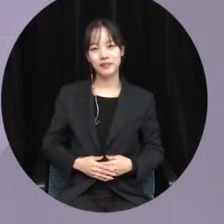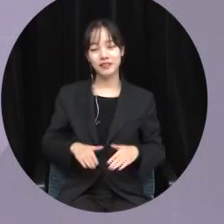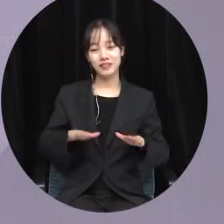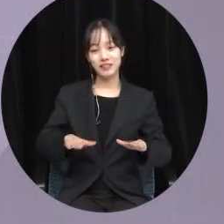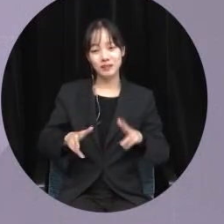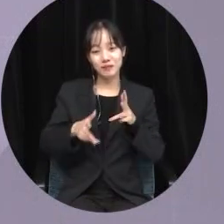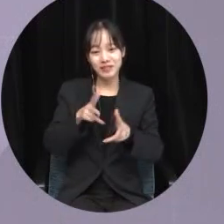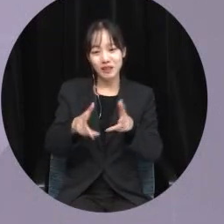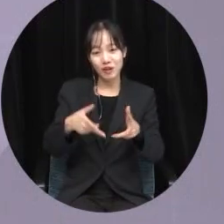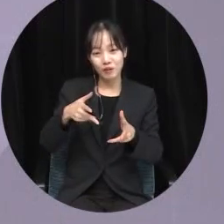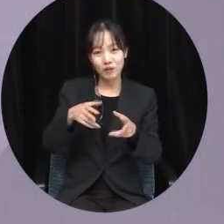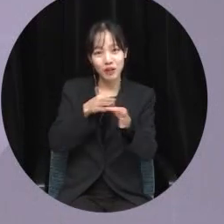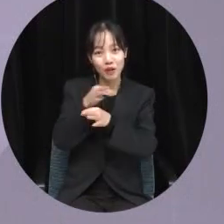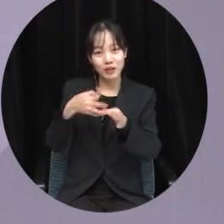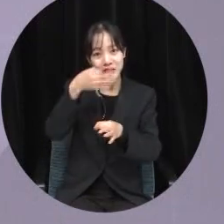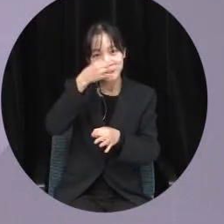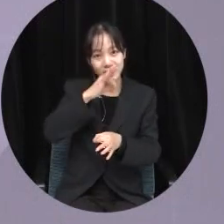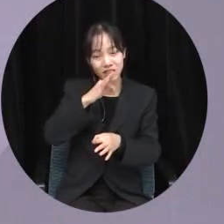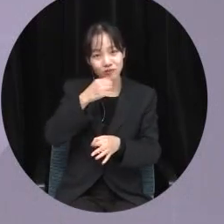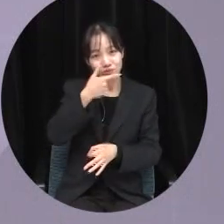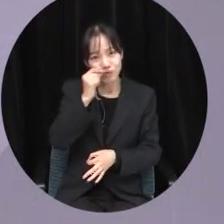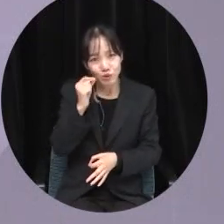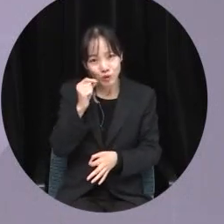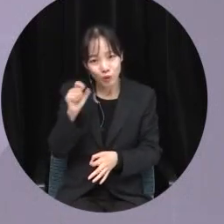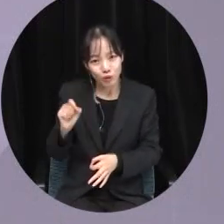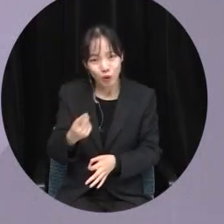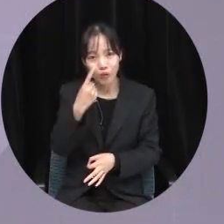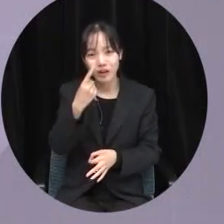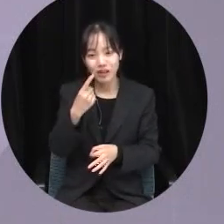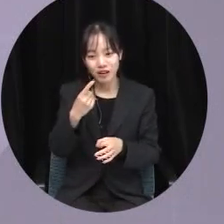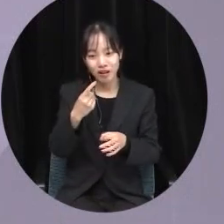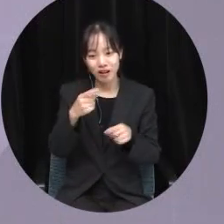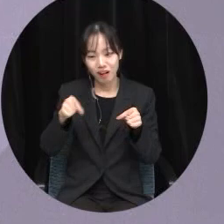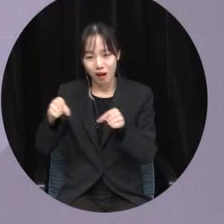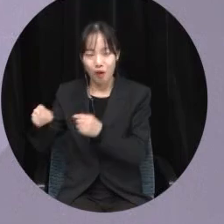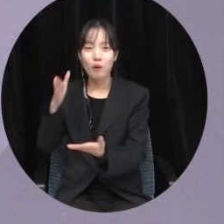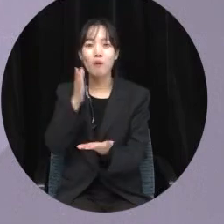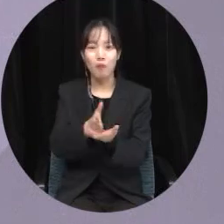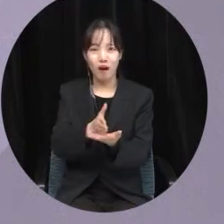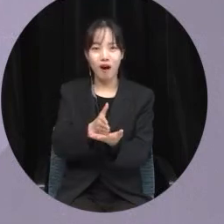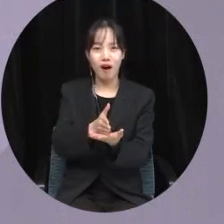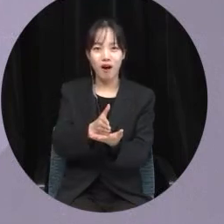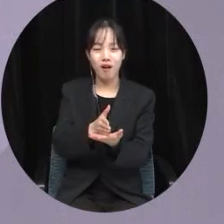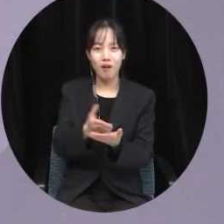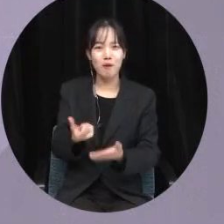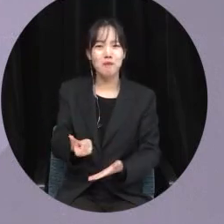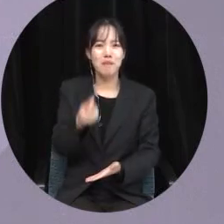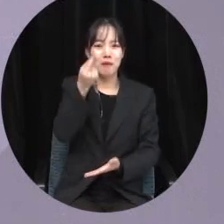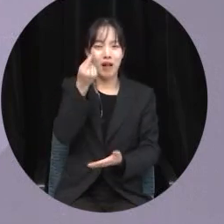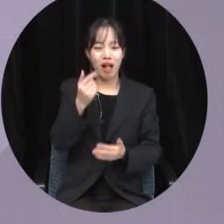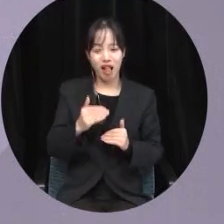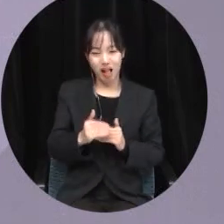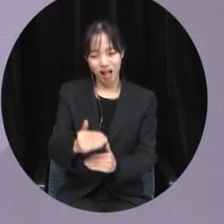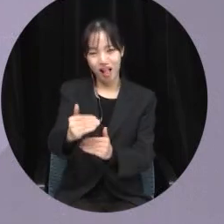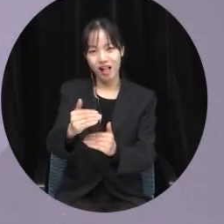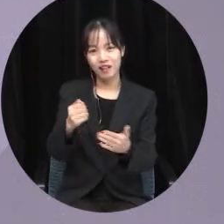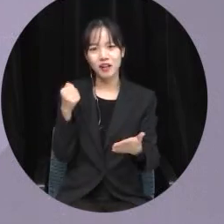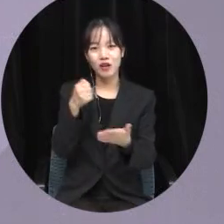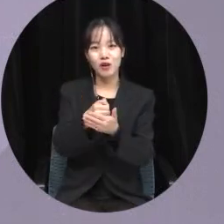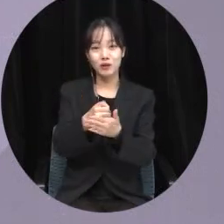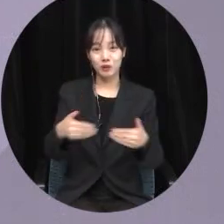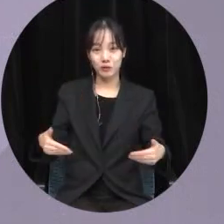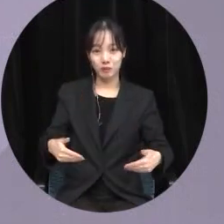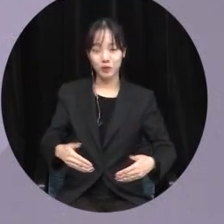사업성 부족이라는 이유로 지연시킬 것이 아니라 신속하게 확정시켜야 된다 이렇게 보여집니다.